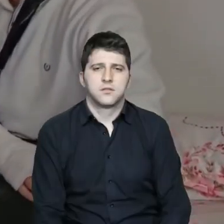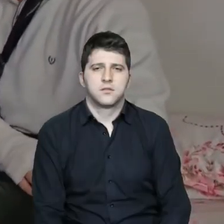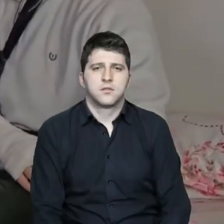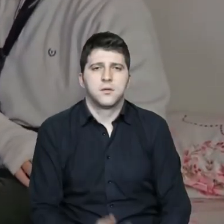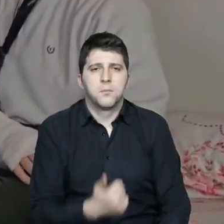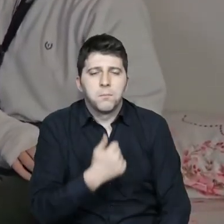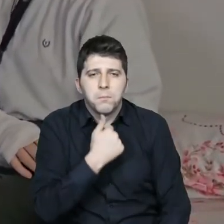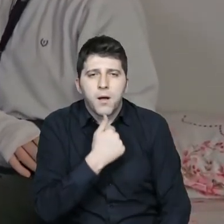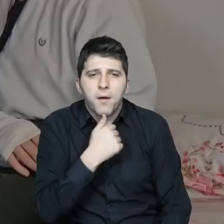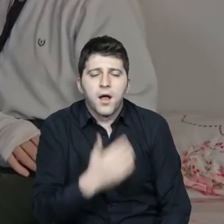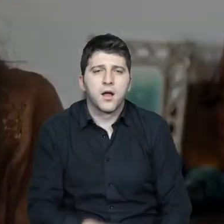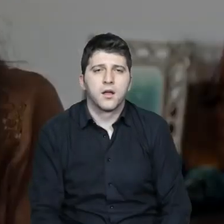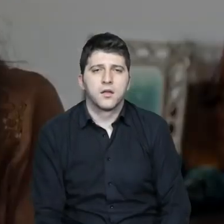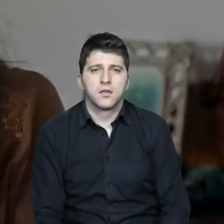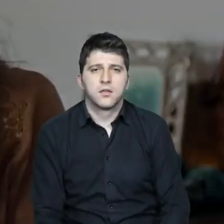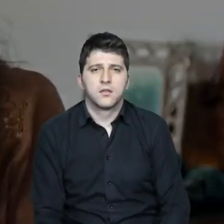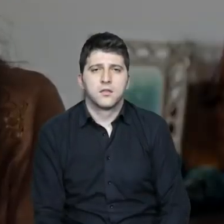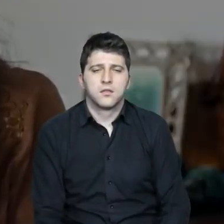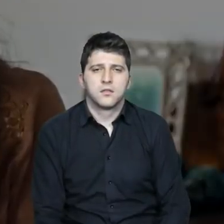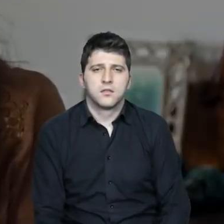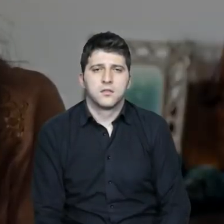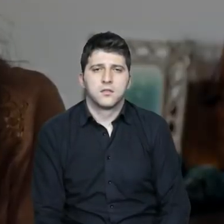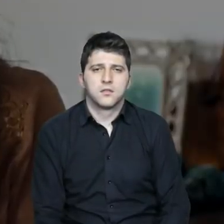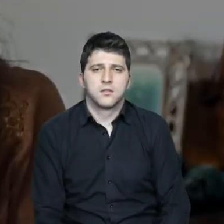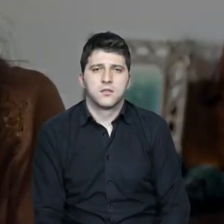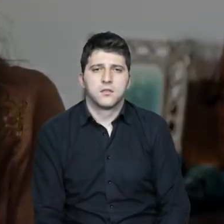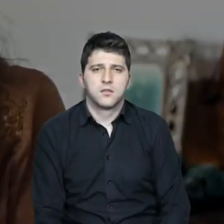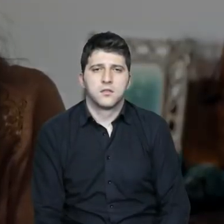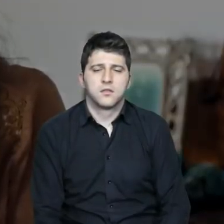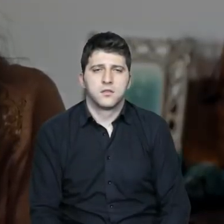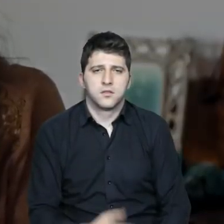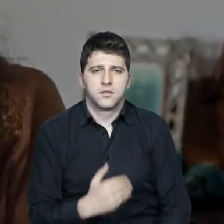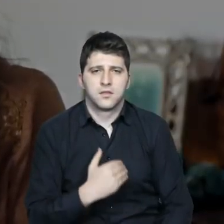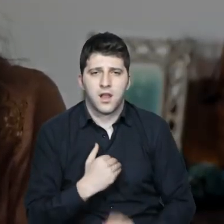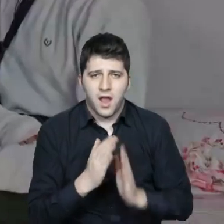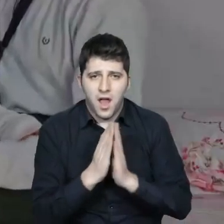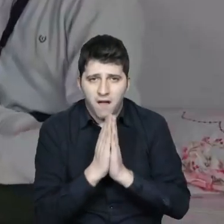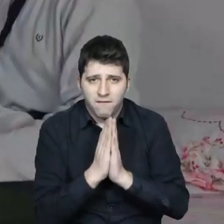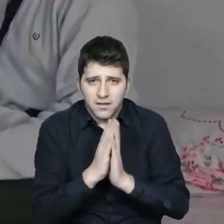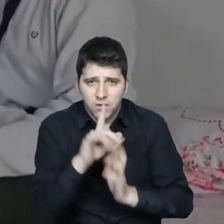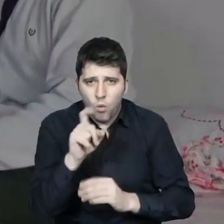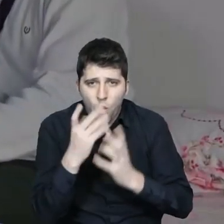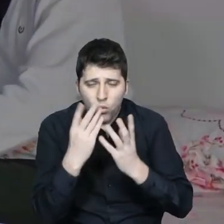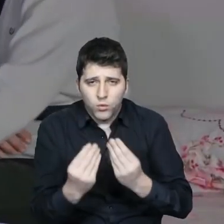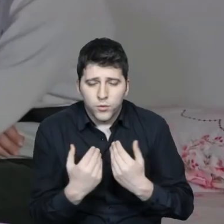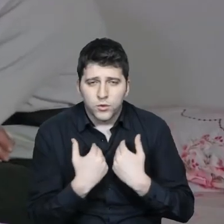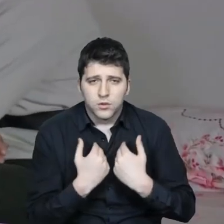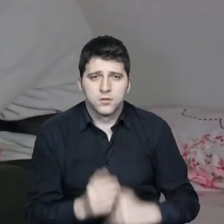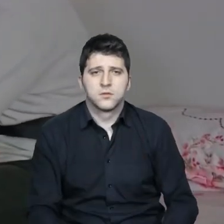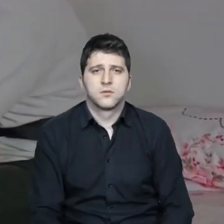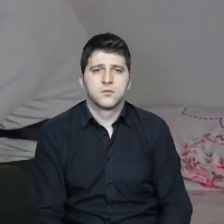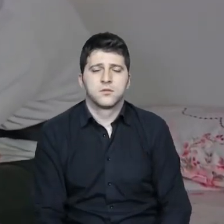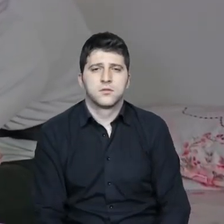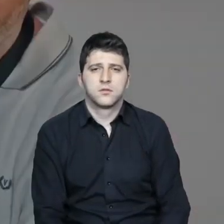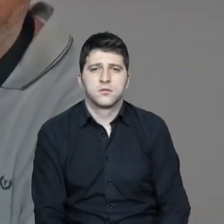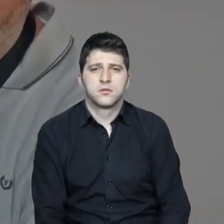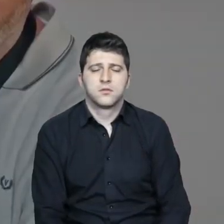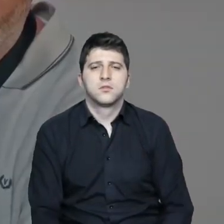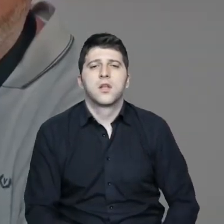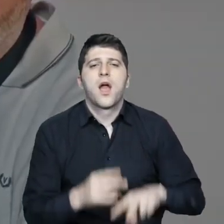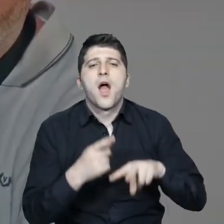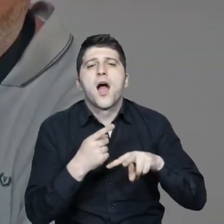Baba. Çenesi titriyor. Beni affedebilecek misin? İbrahim şefkatle dizine dokundu.